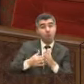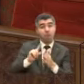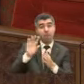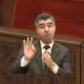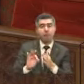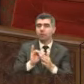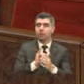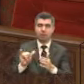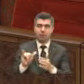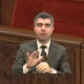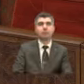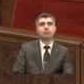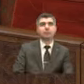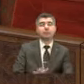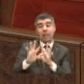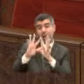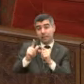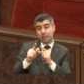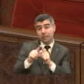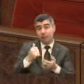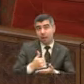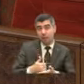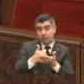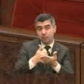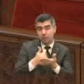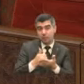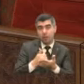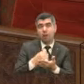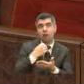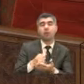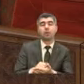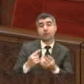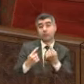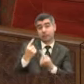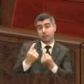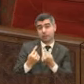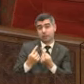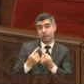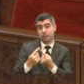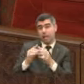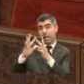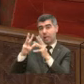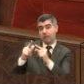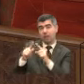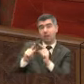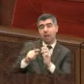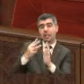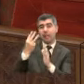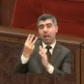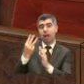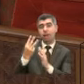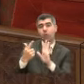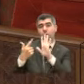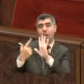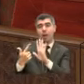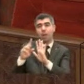مجهود إضافي. عدد المستفيدين من الخدمات في هذه الوكالات انطلاقا منذ انطلاق المشروع